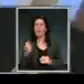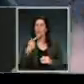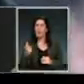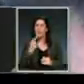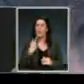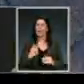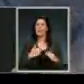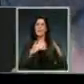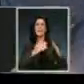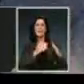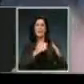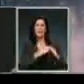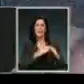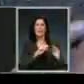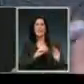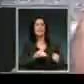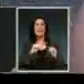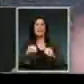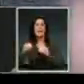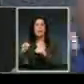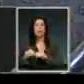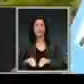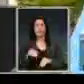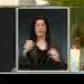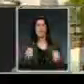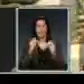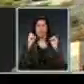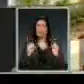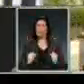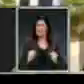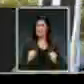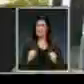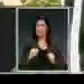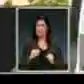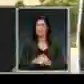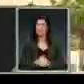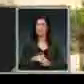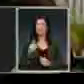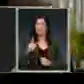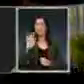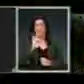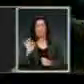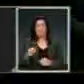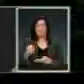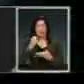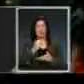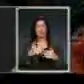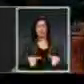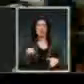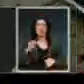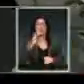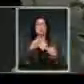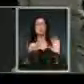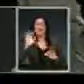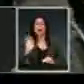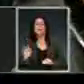ניידות, הדברים הבסיסיים והנורמטיביים ביותר. שיעור קצבאות הנחות הוא 27% מהשכר הממוצע